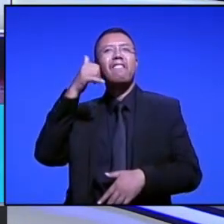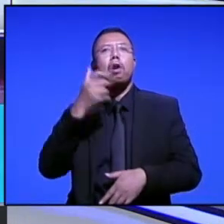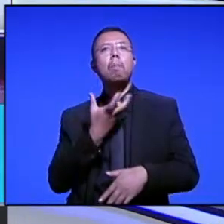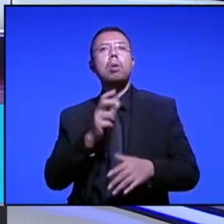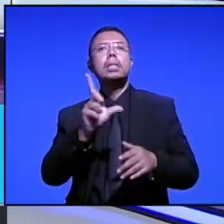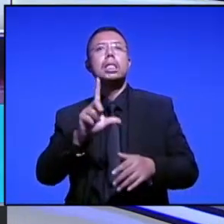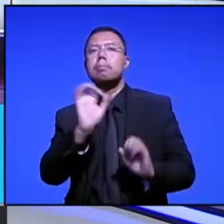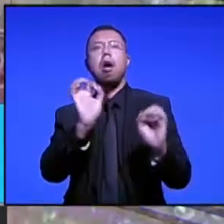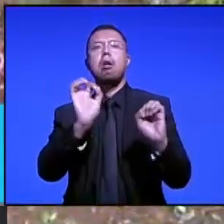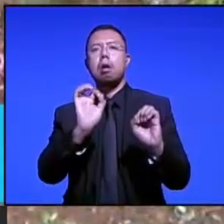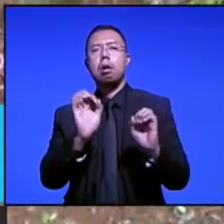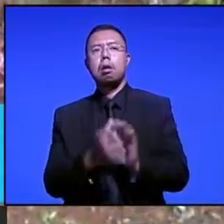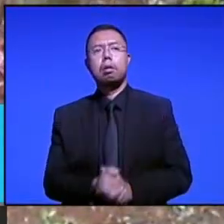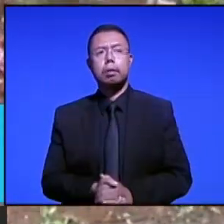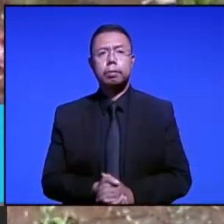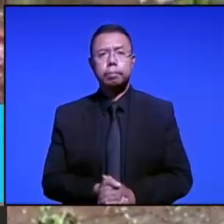meminjam ambulans.